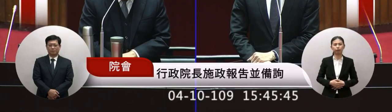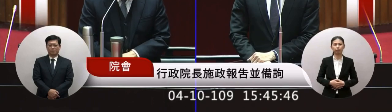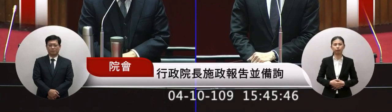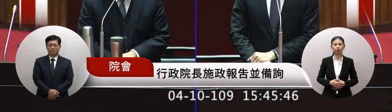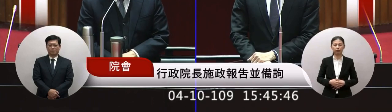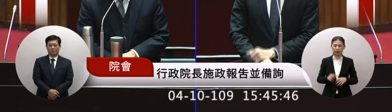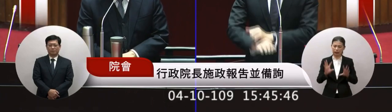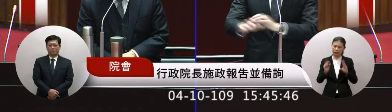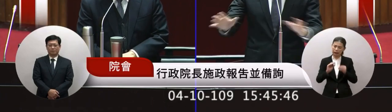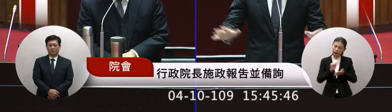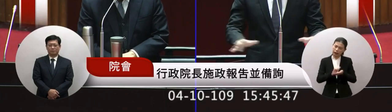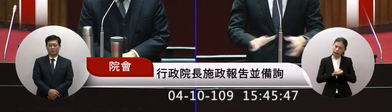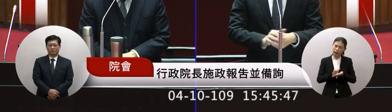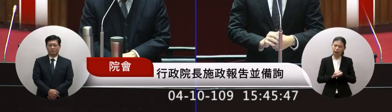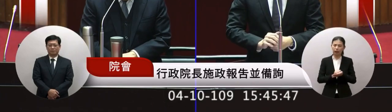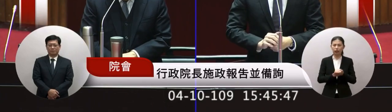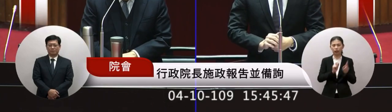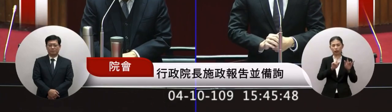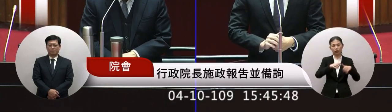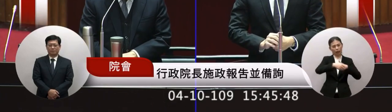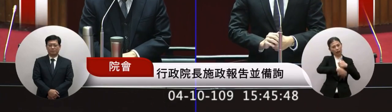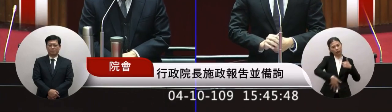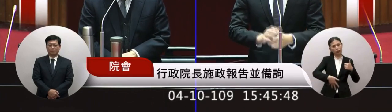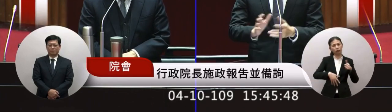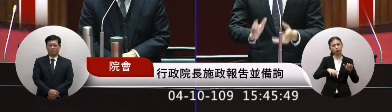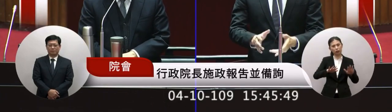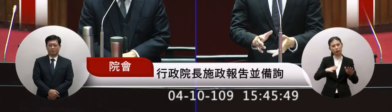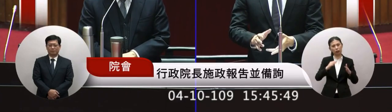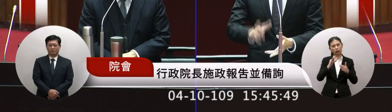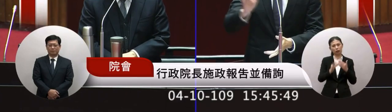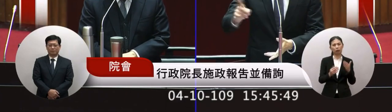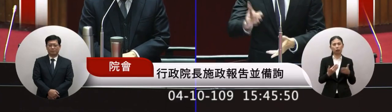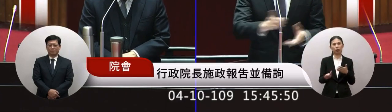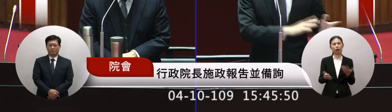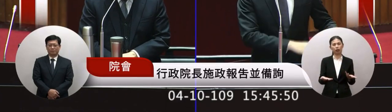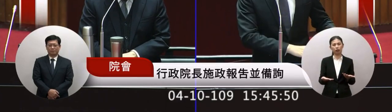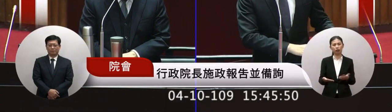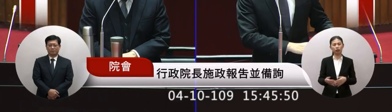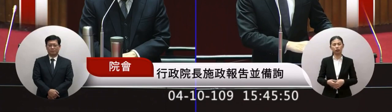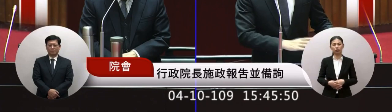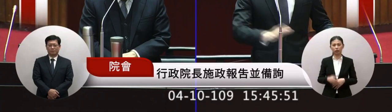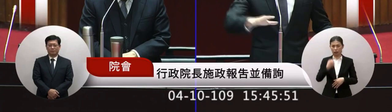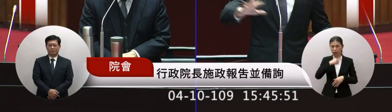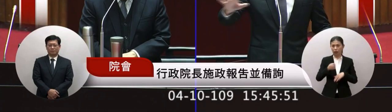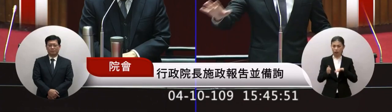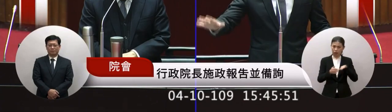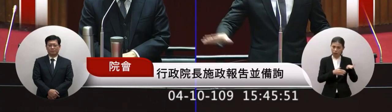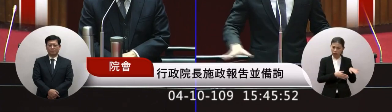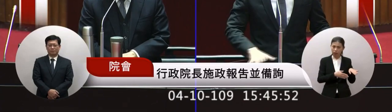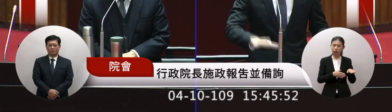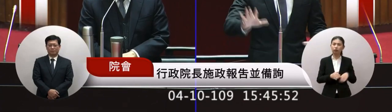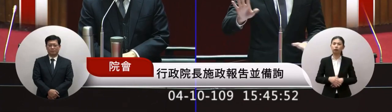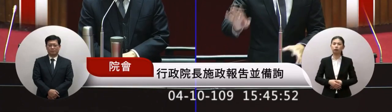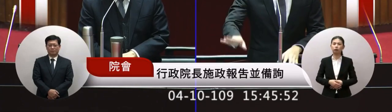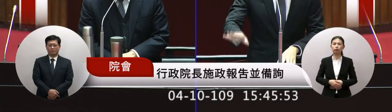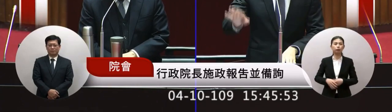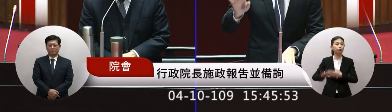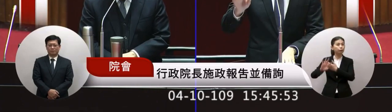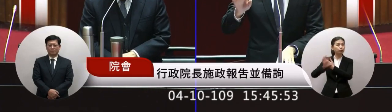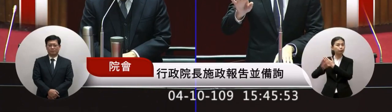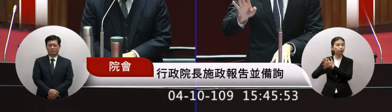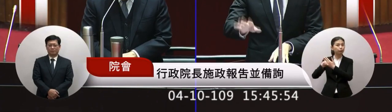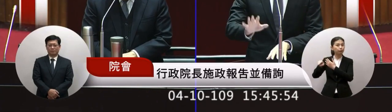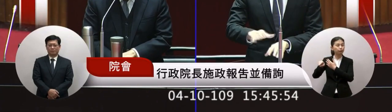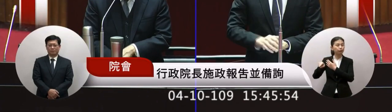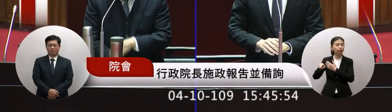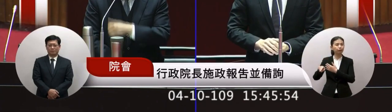因的资料就去，啊，这个系统唔知影讲这个有准备好啊未？另外，唔是讲国内啦吼，这个其实伫国外的